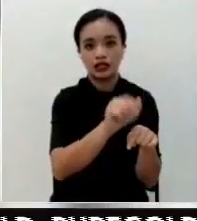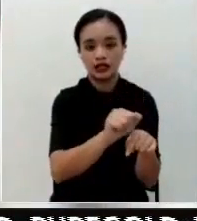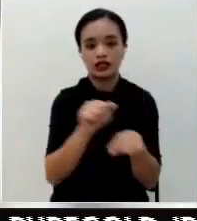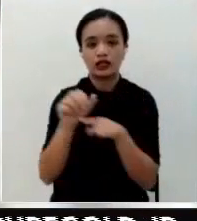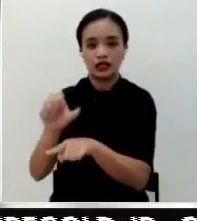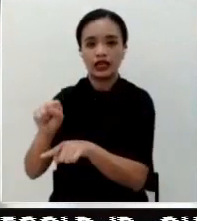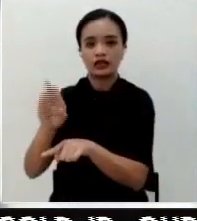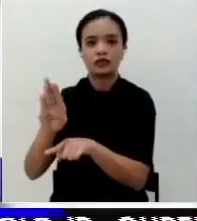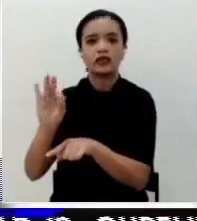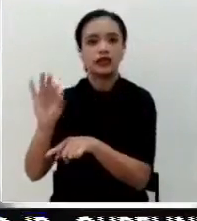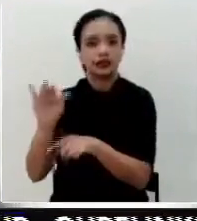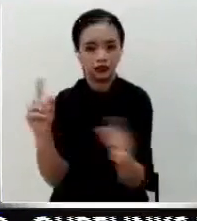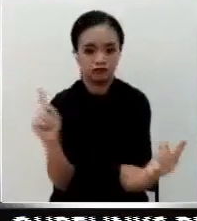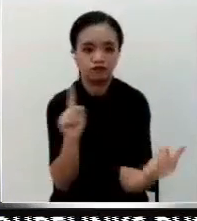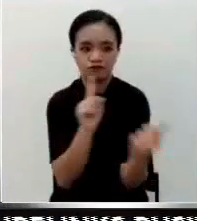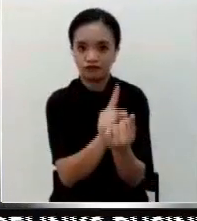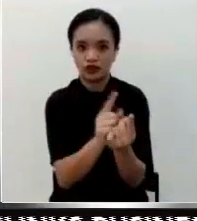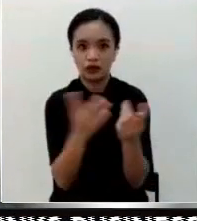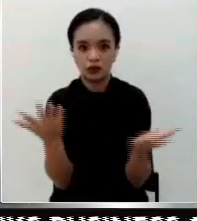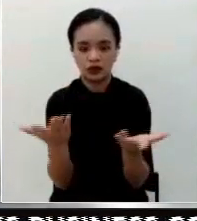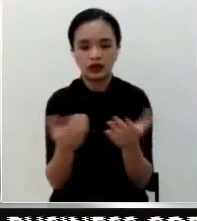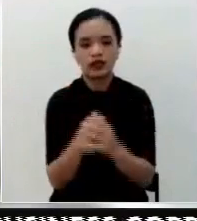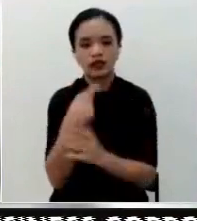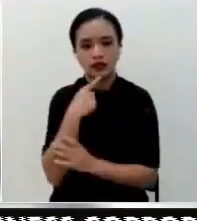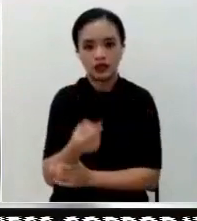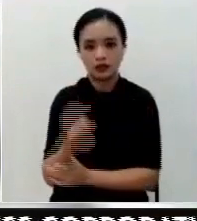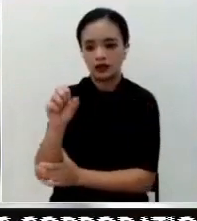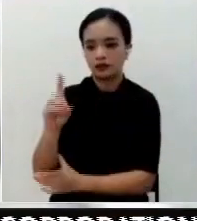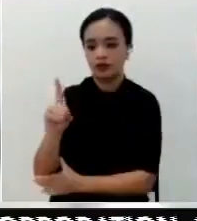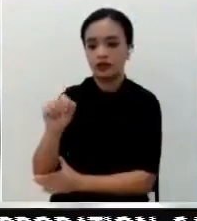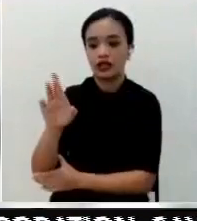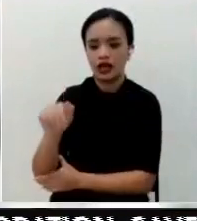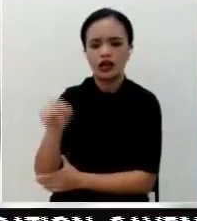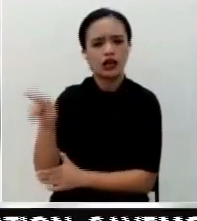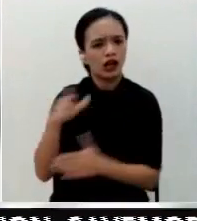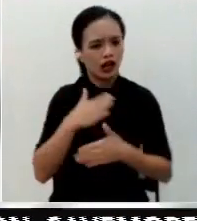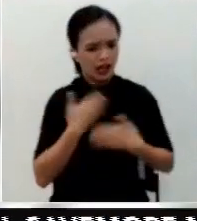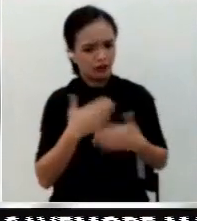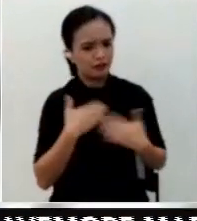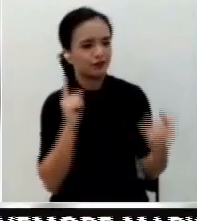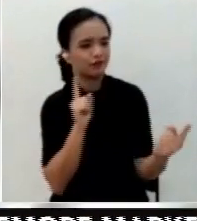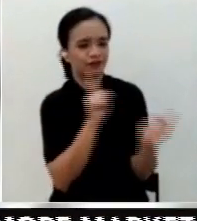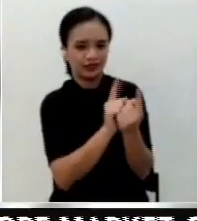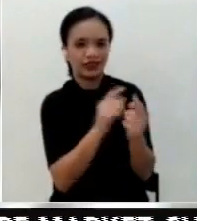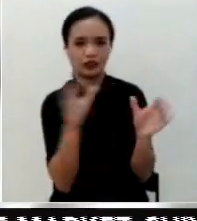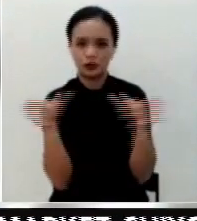SB19. Sa isang post, sinabi ni Dara na natutuwa siyang ma-meet ang grupo.